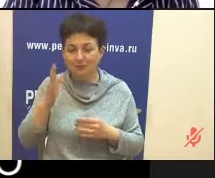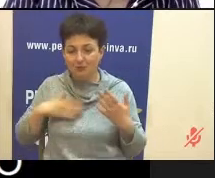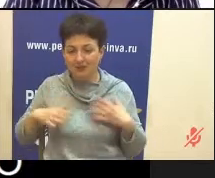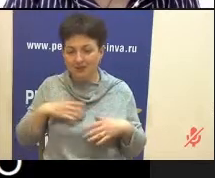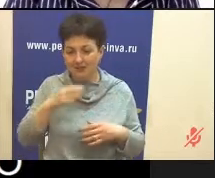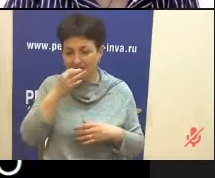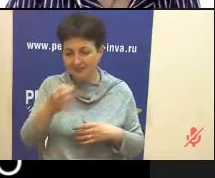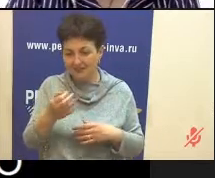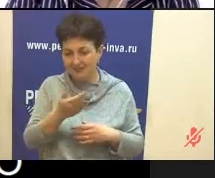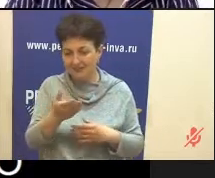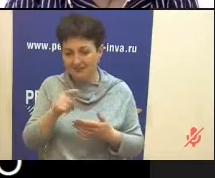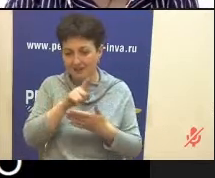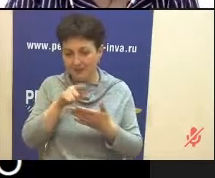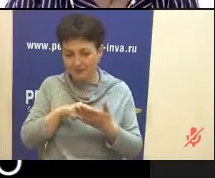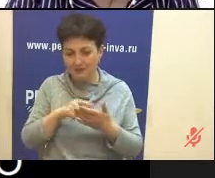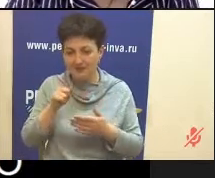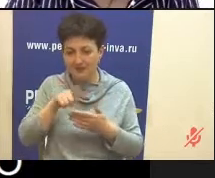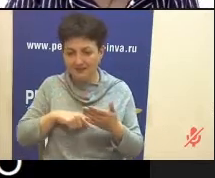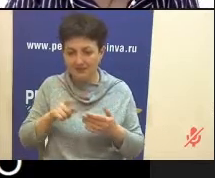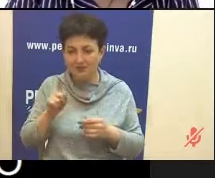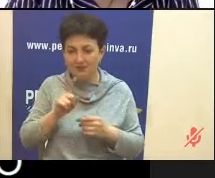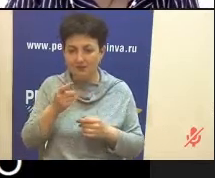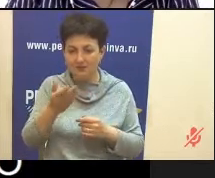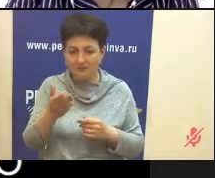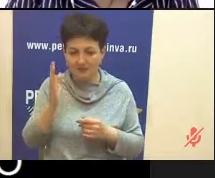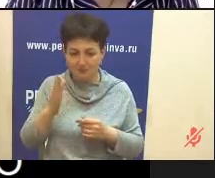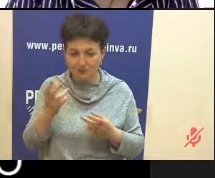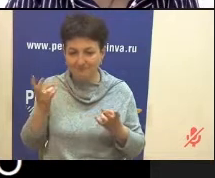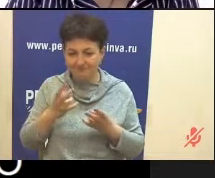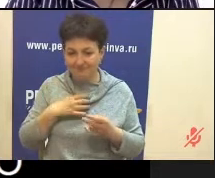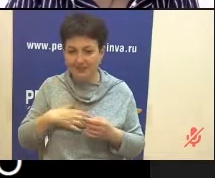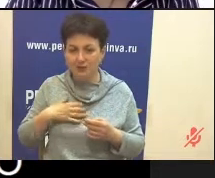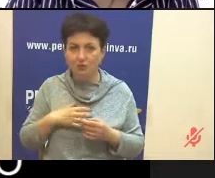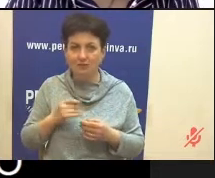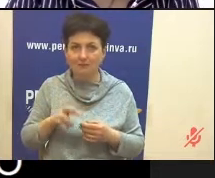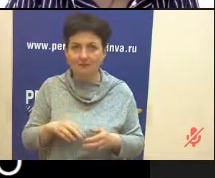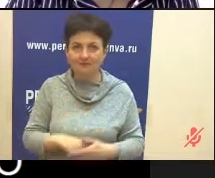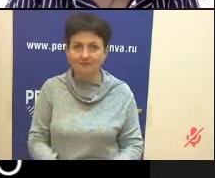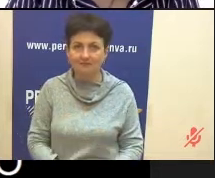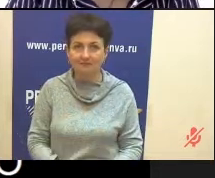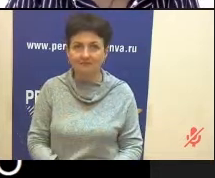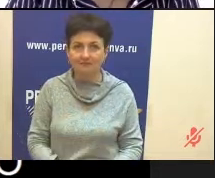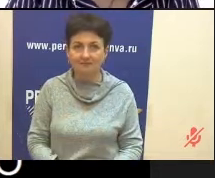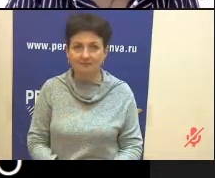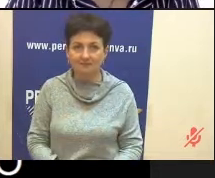докладовость и буду очень рада ответить на вопросы. Надеюсь, что это будет для вас насущно.